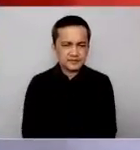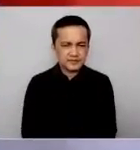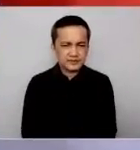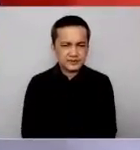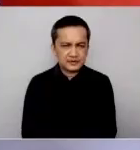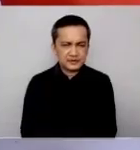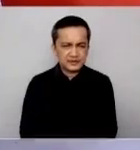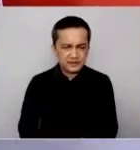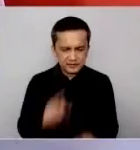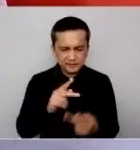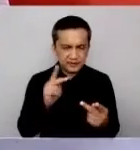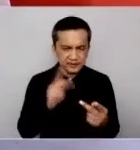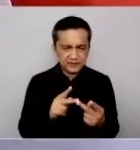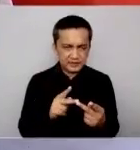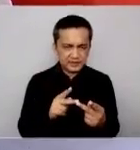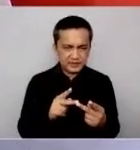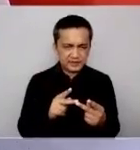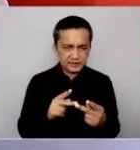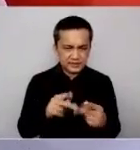with a perfect sequence. Perfect sequence.